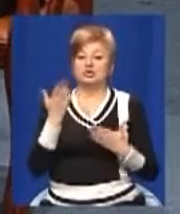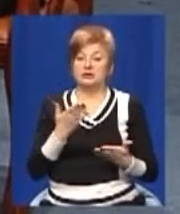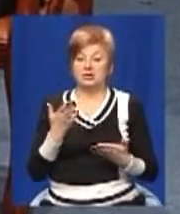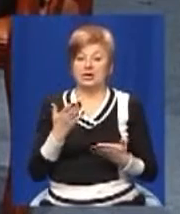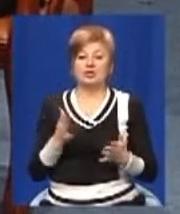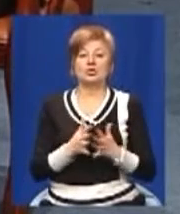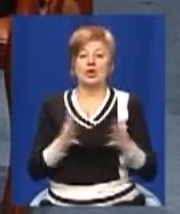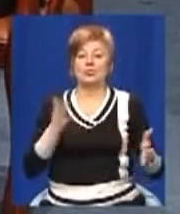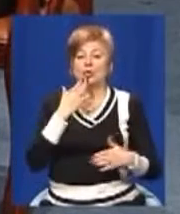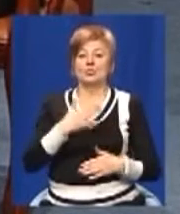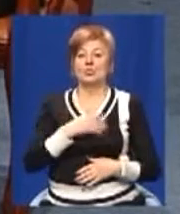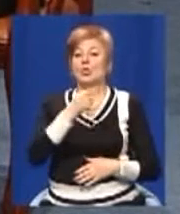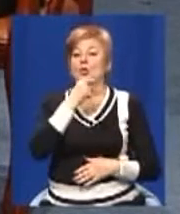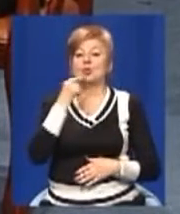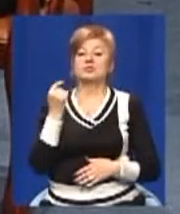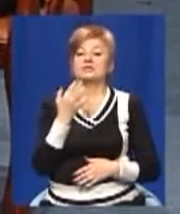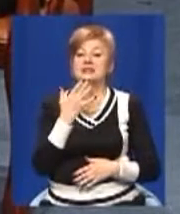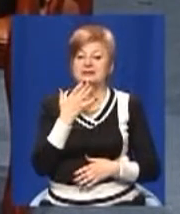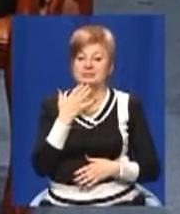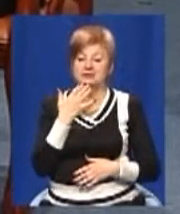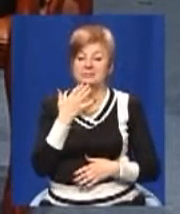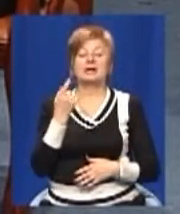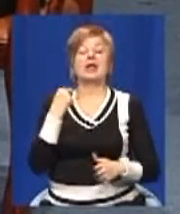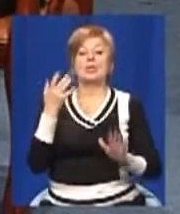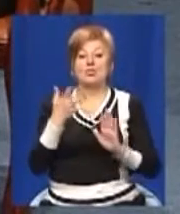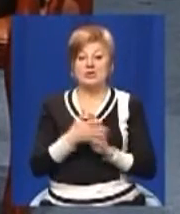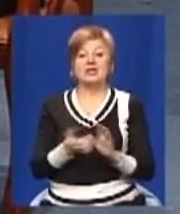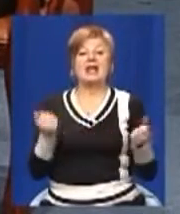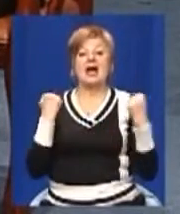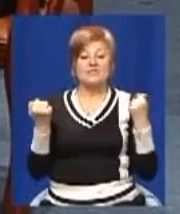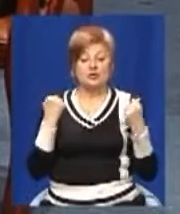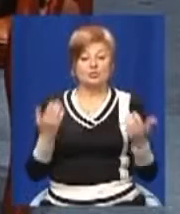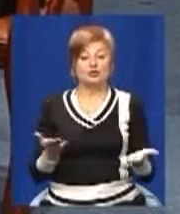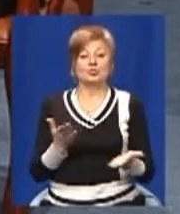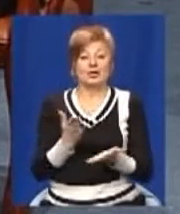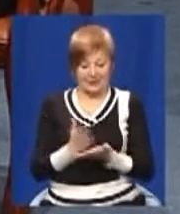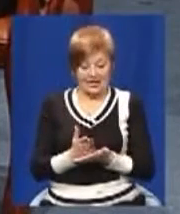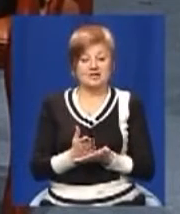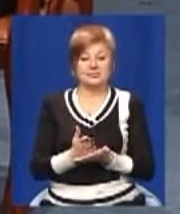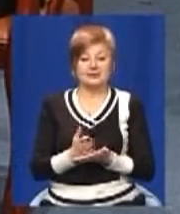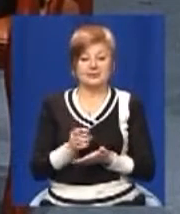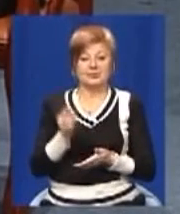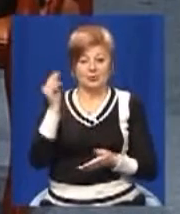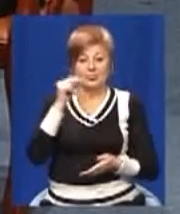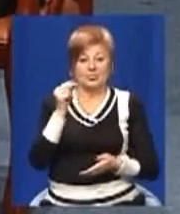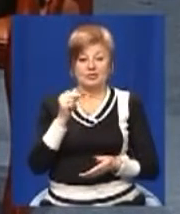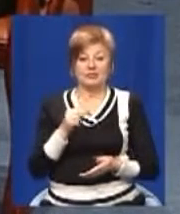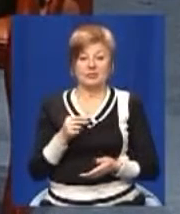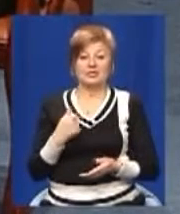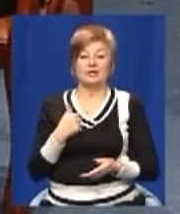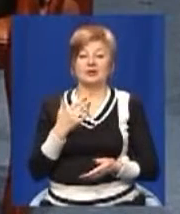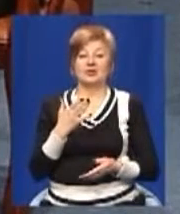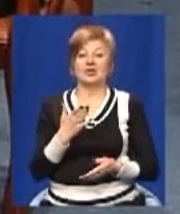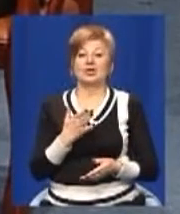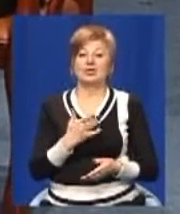я більше люблю російську мову. Я зрозуміла. Ну, а фізкультура одна з твоїх найулюбленіших, я сподіваюся. Ще я дуже